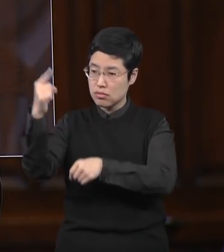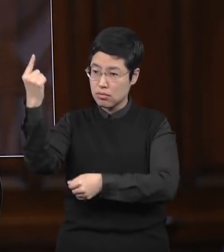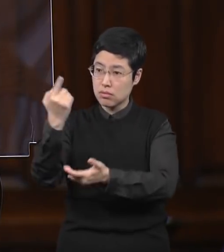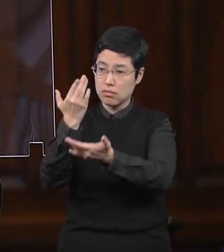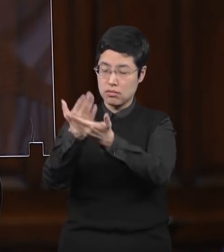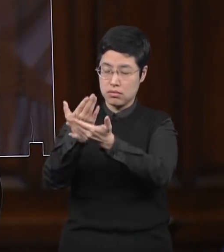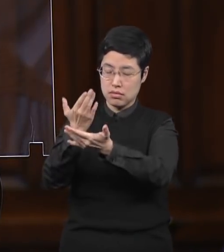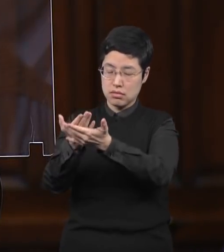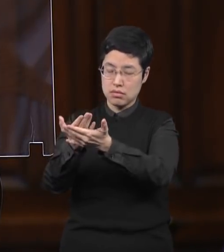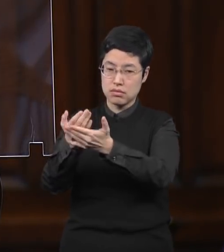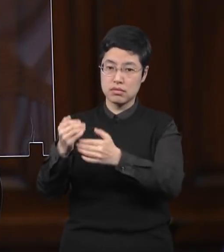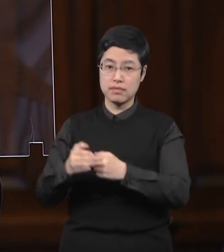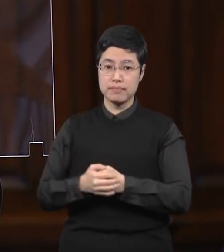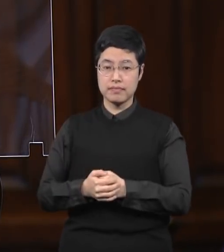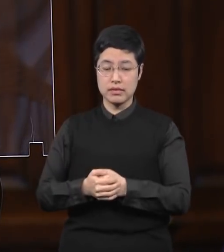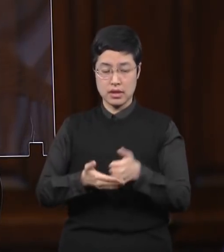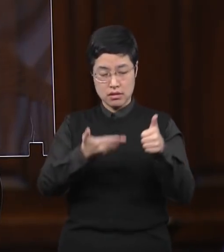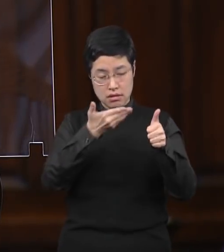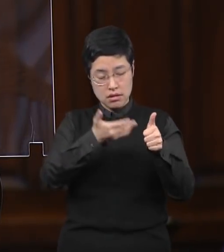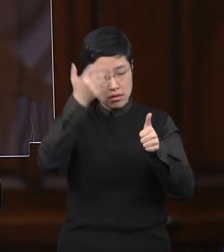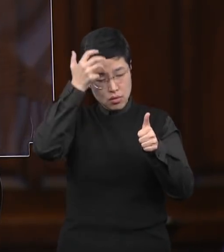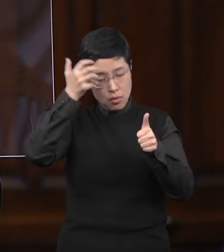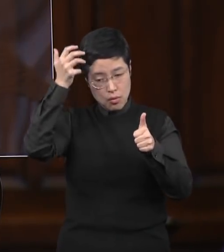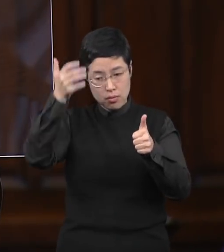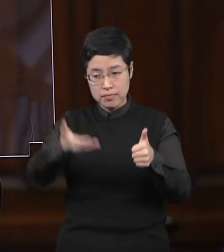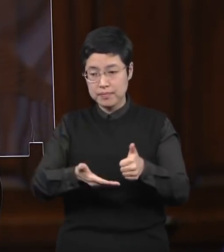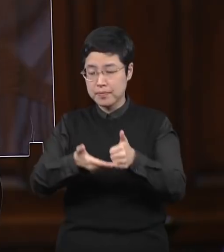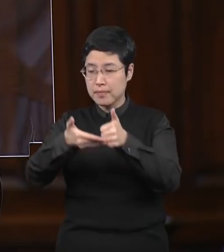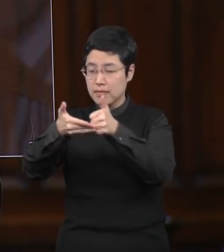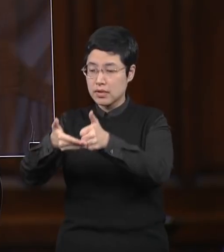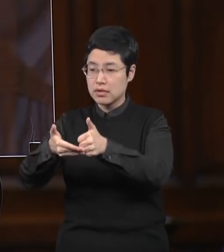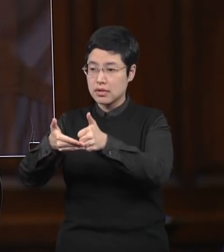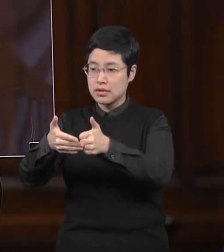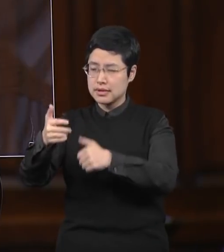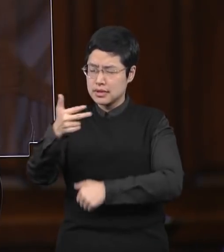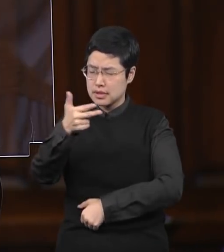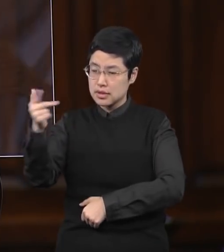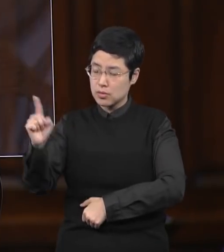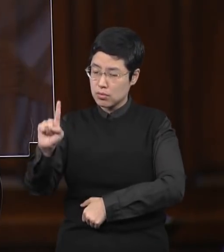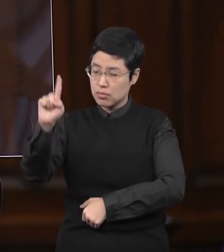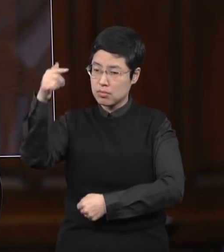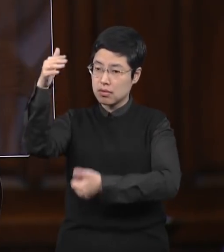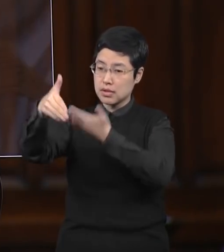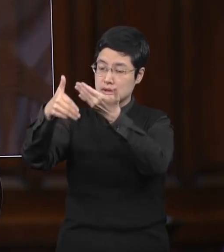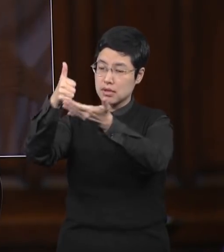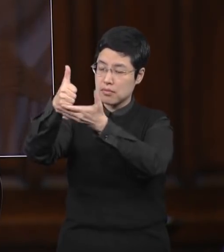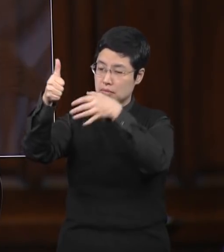마주 오소서. 이 영혼을 받아 지극히